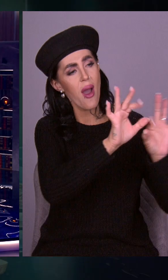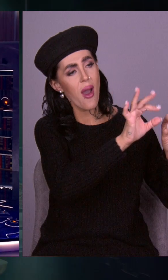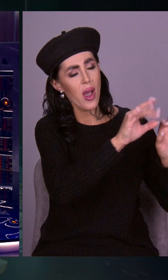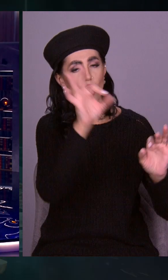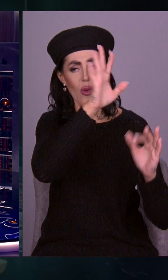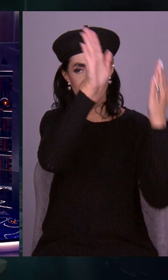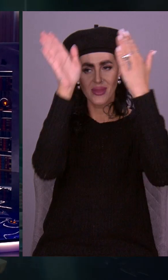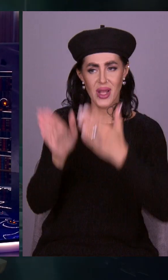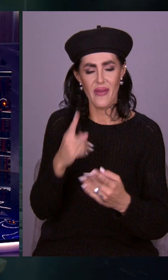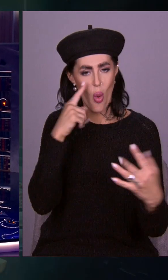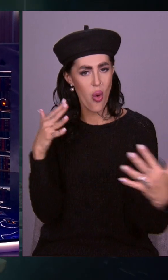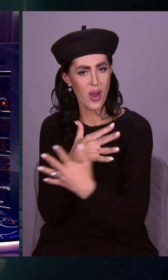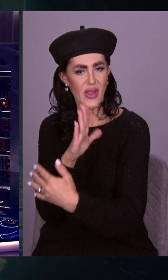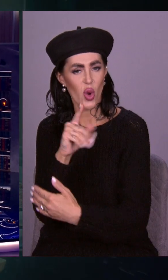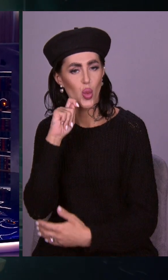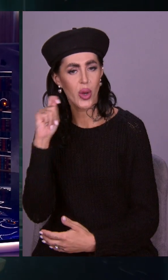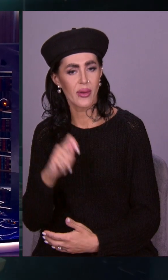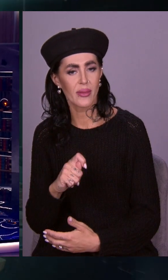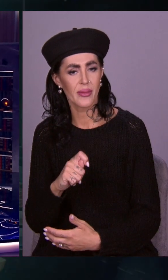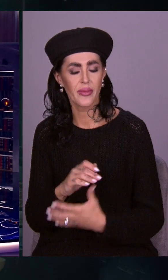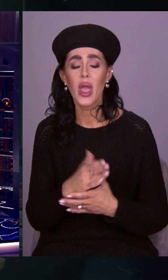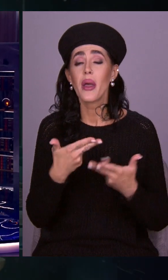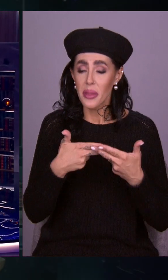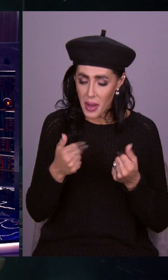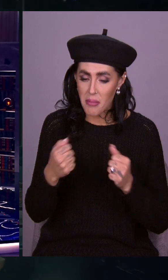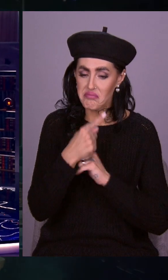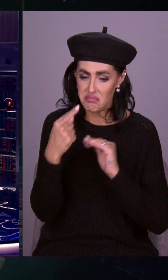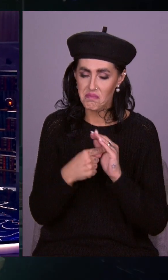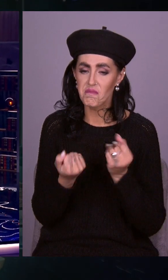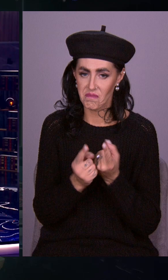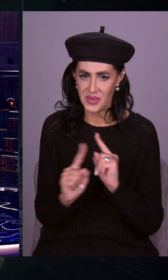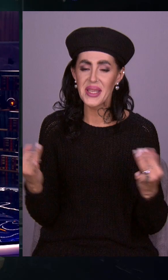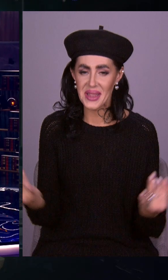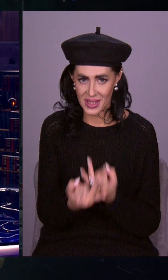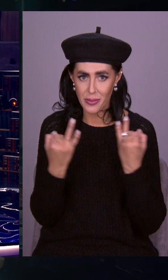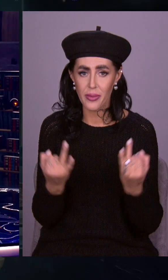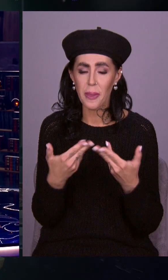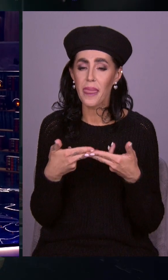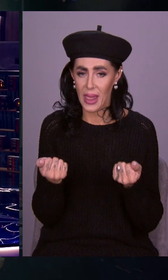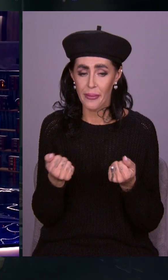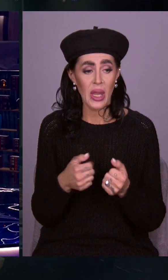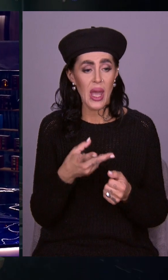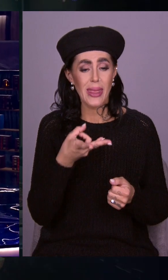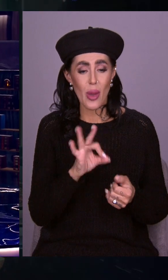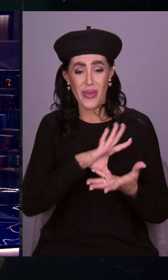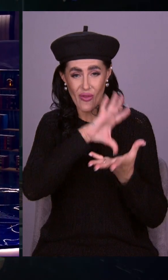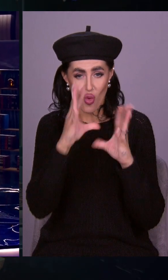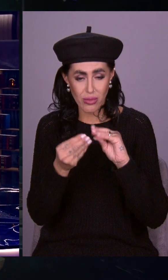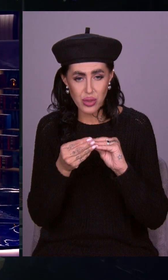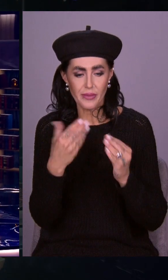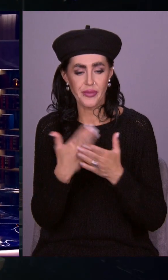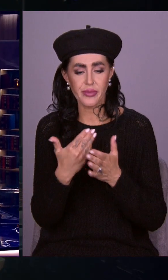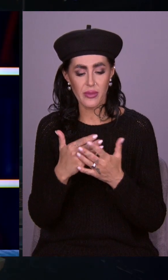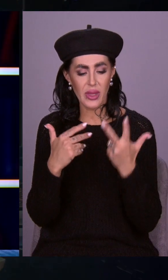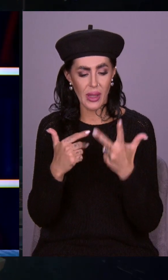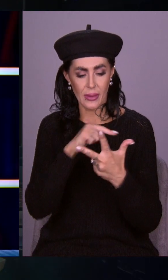закохались в Україну? Ой, це дуже гарне питання. Дуже гарне питання. Мені важко з топ-3, тому що для мене там далеко він не топ-3. Я